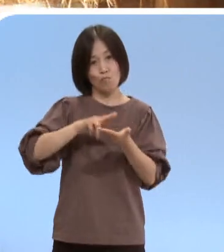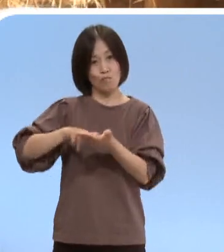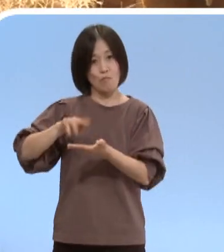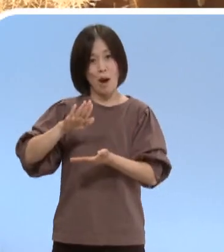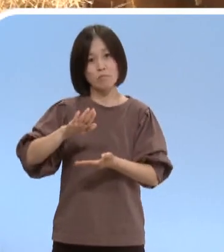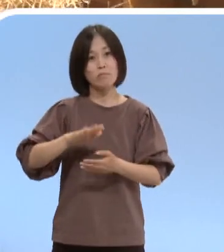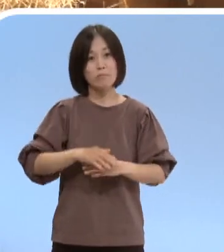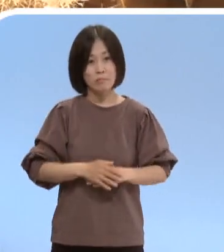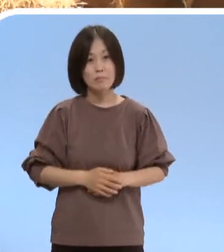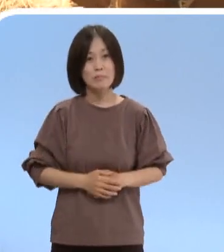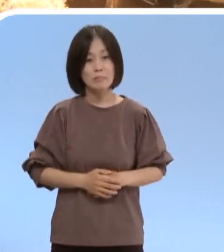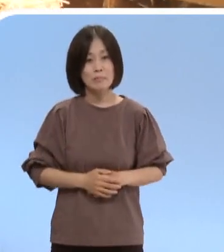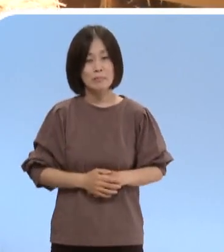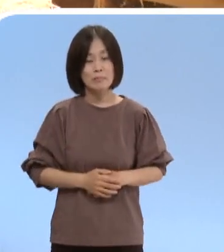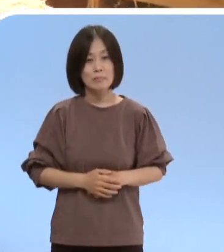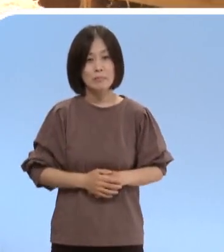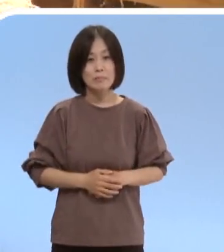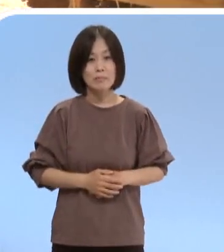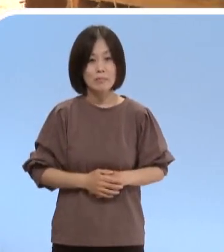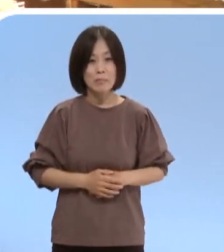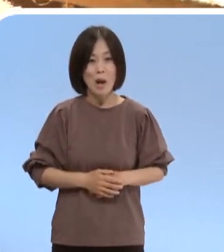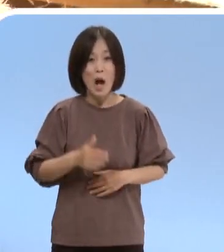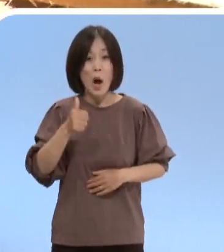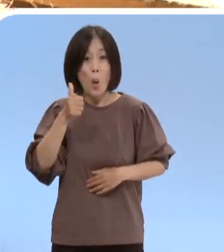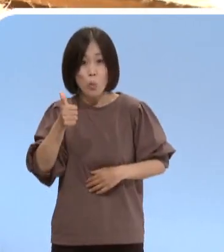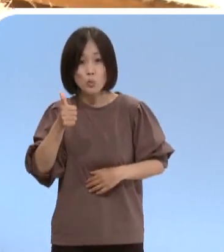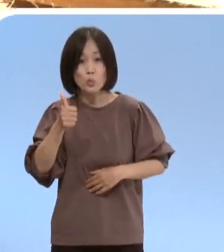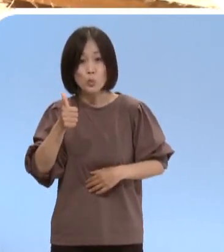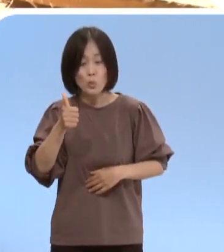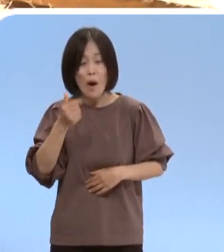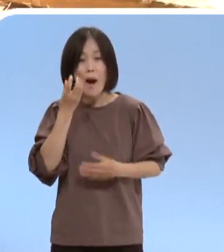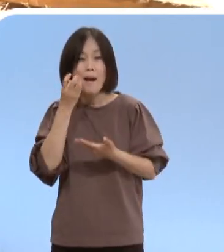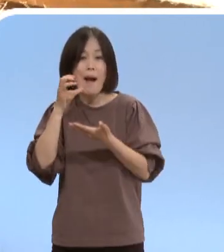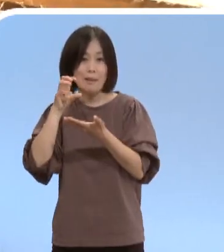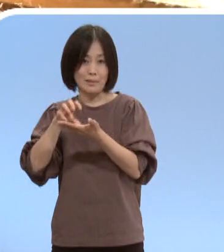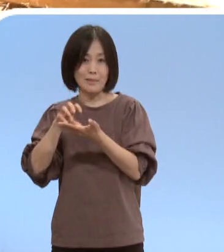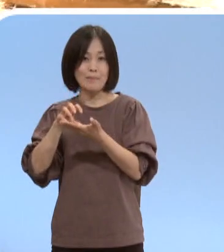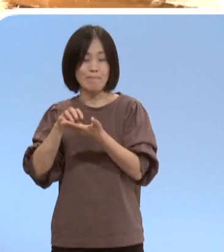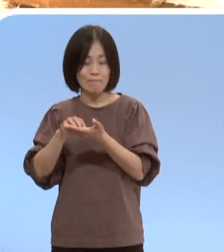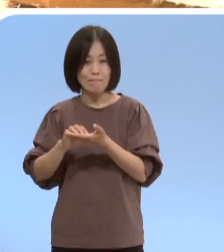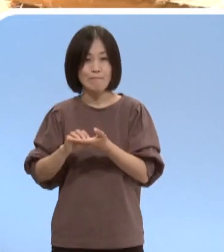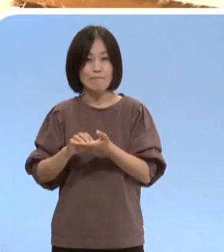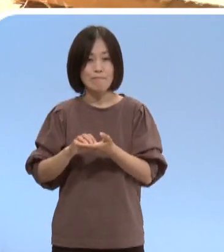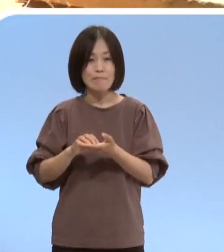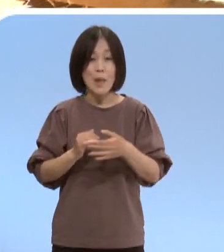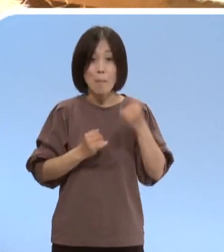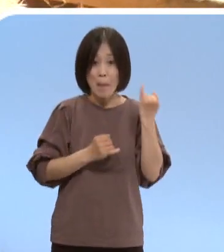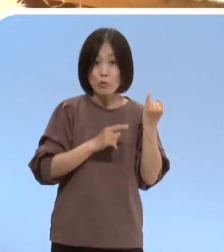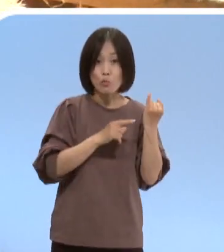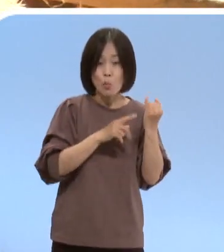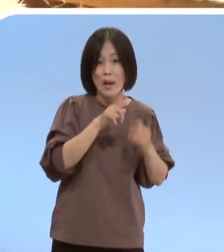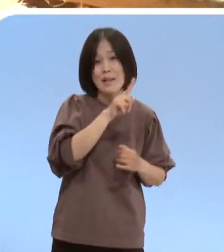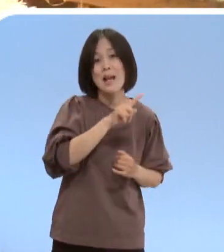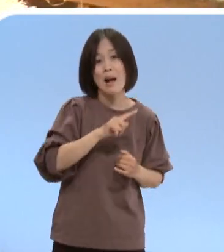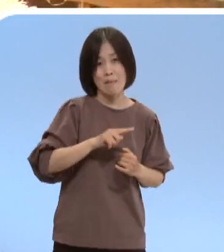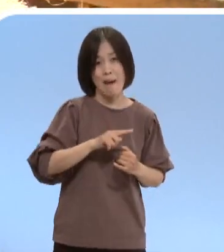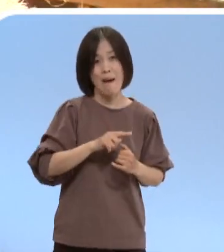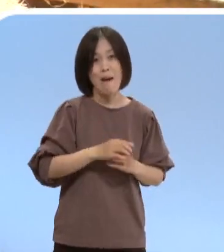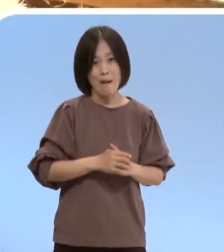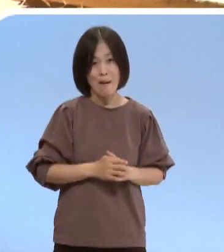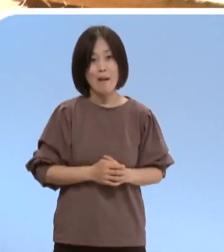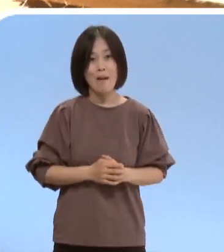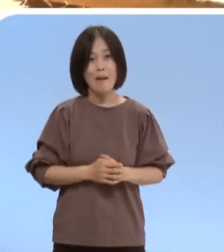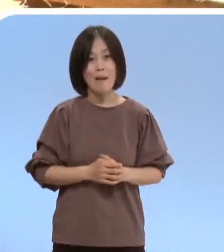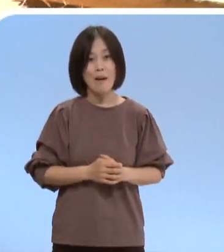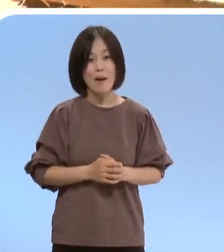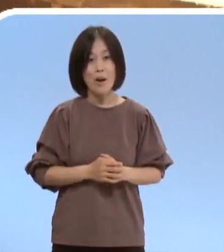部ついてますね。で、はい、オス牛は、はい、あの漢字で書いて、 はい、 でメス牛はひらがな